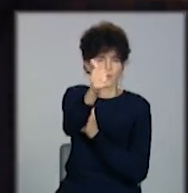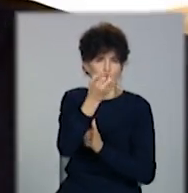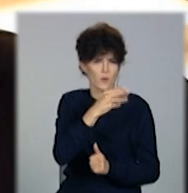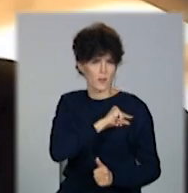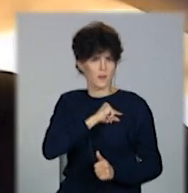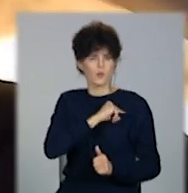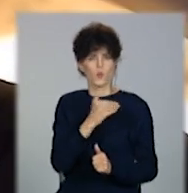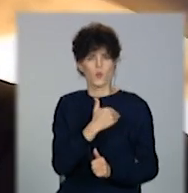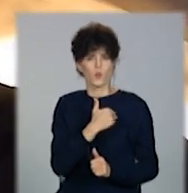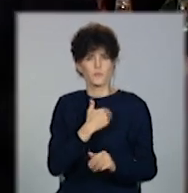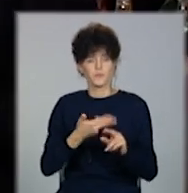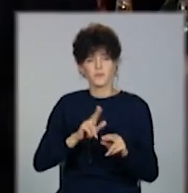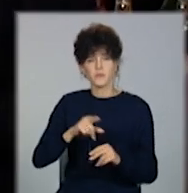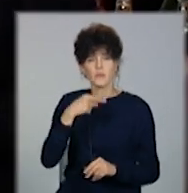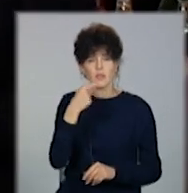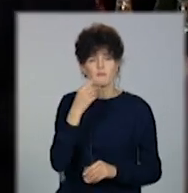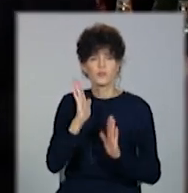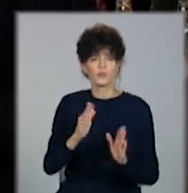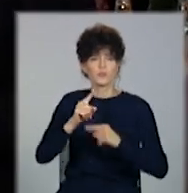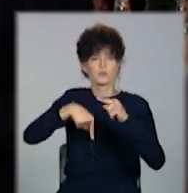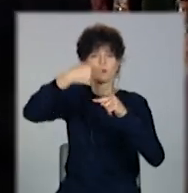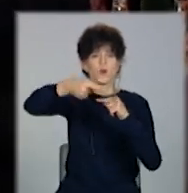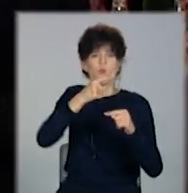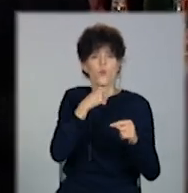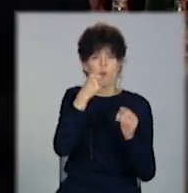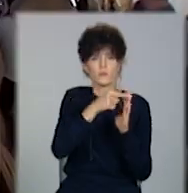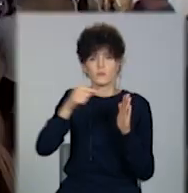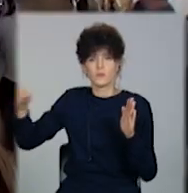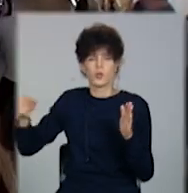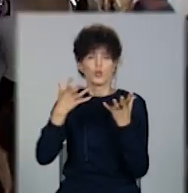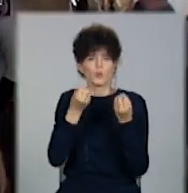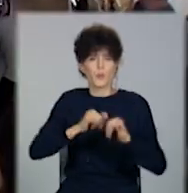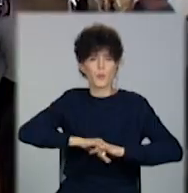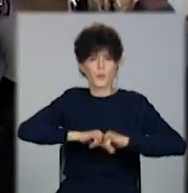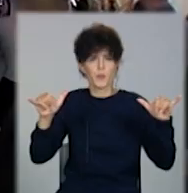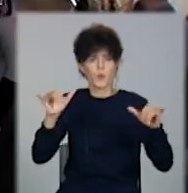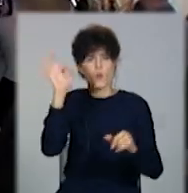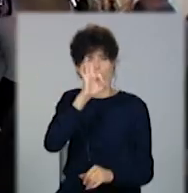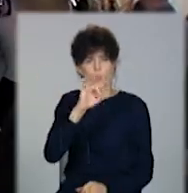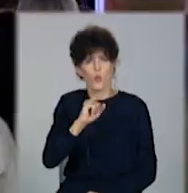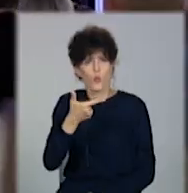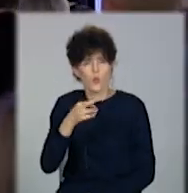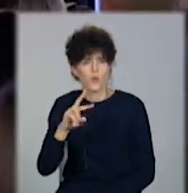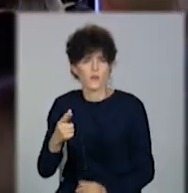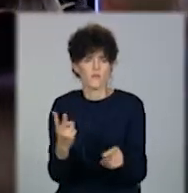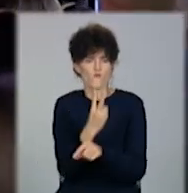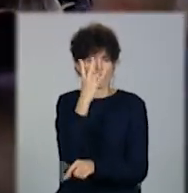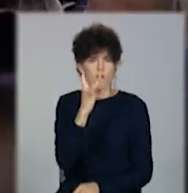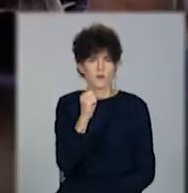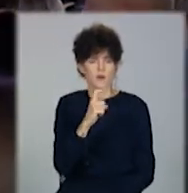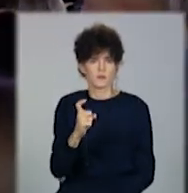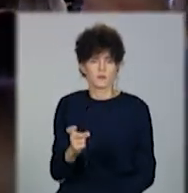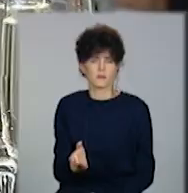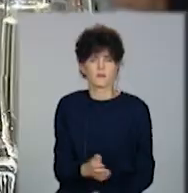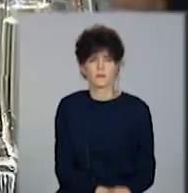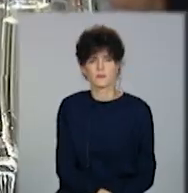зауважує керівник переможець, у наступні кілька років запланували збільшити видобуток вугілля у 2 рази. Валерія Семічихіна,